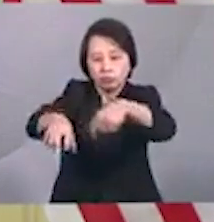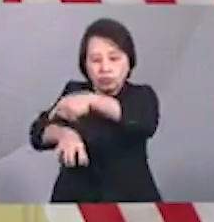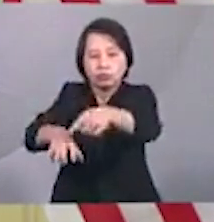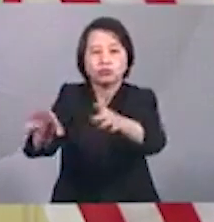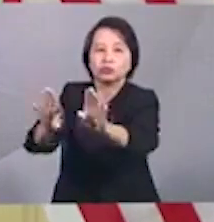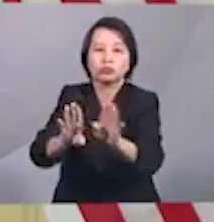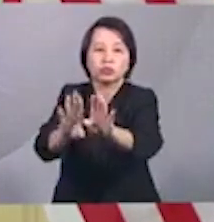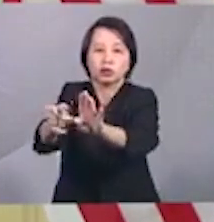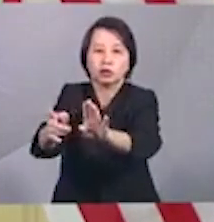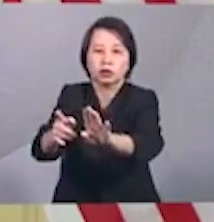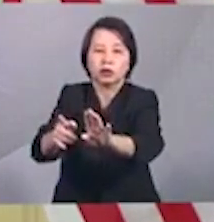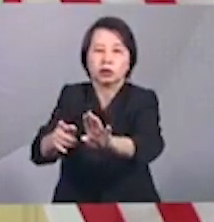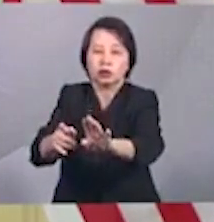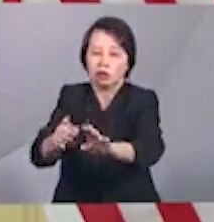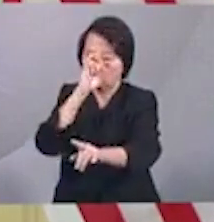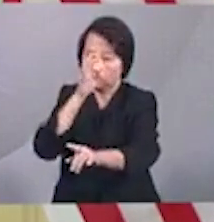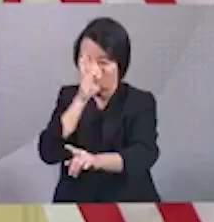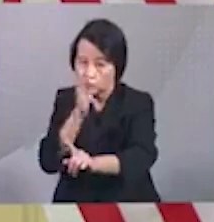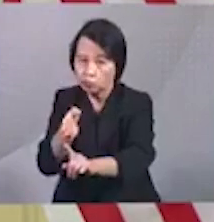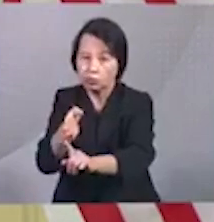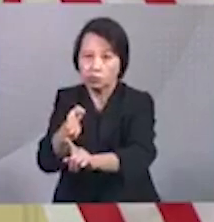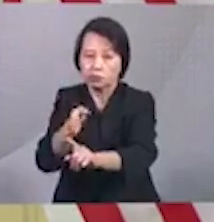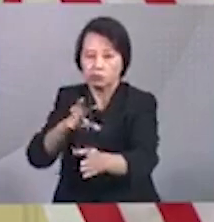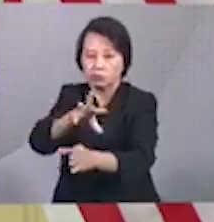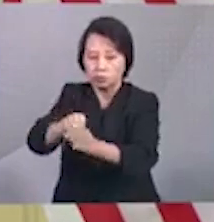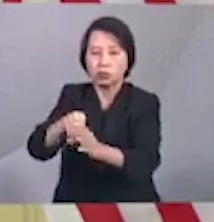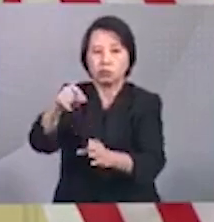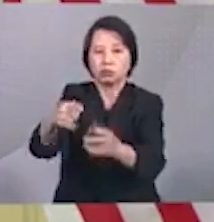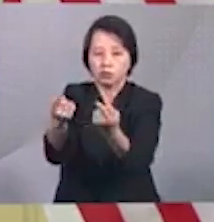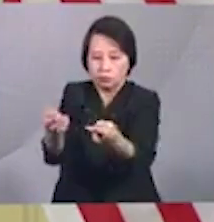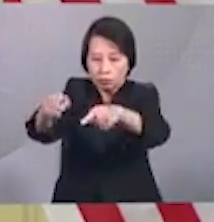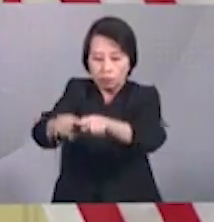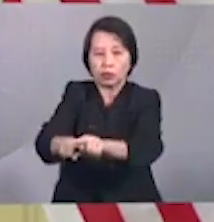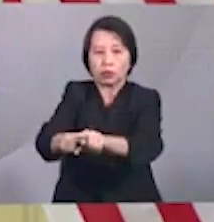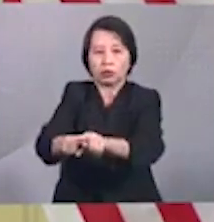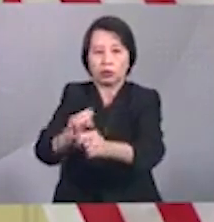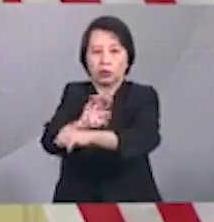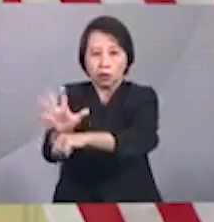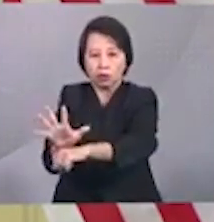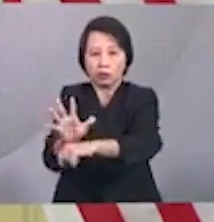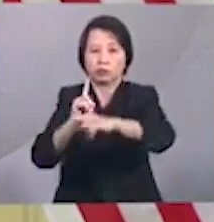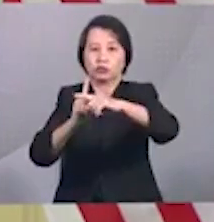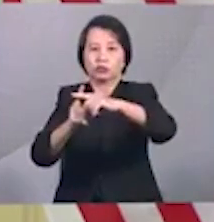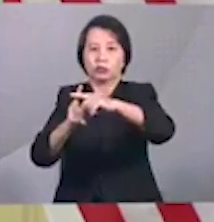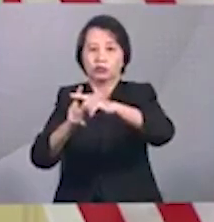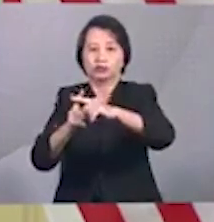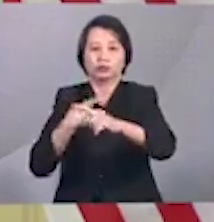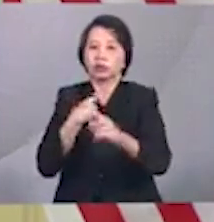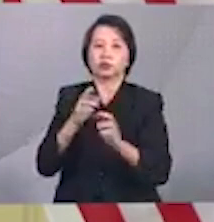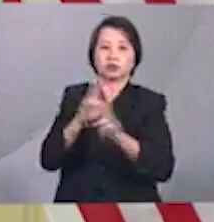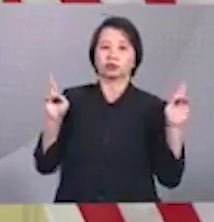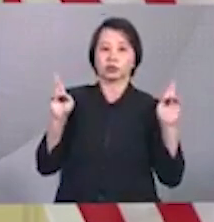terhad, diperketat di kawasan-kawasan yang melibatkan berlaku COVID positif. Jadi kita